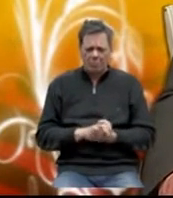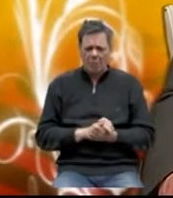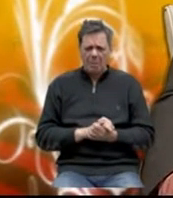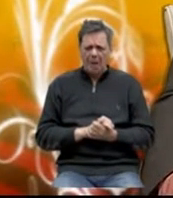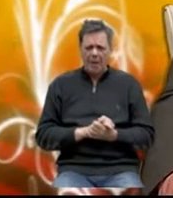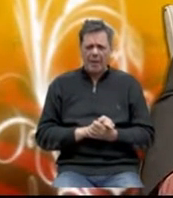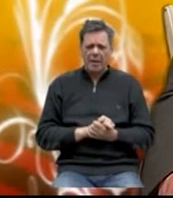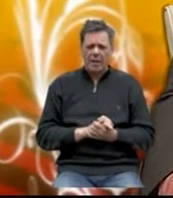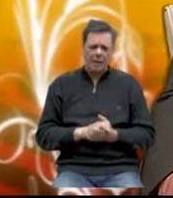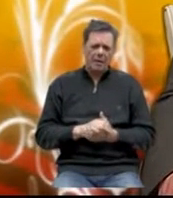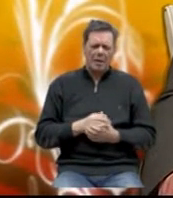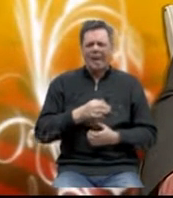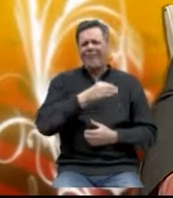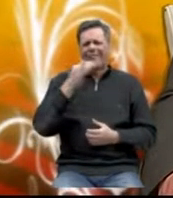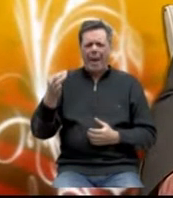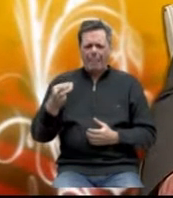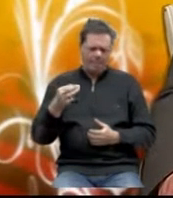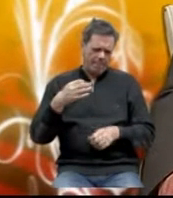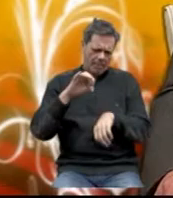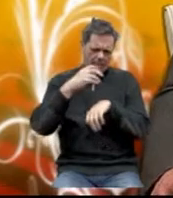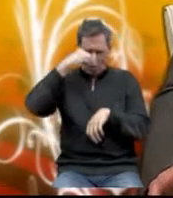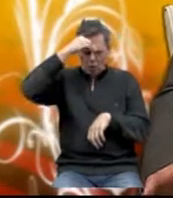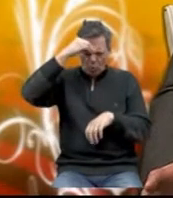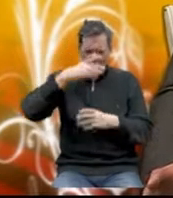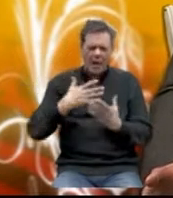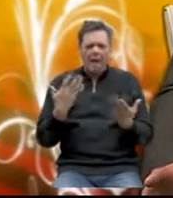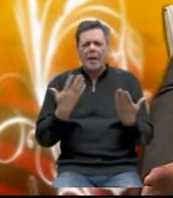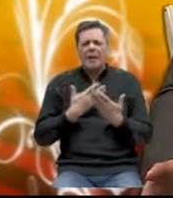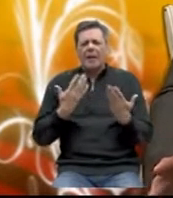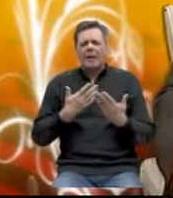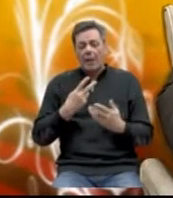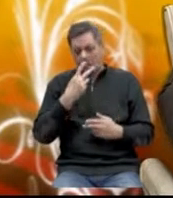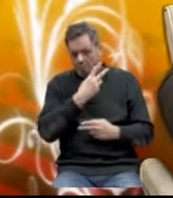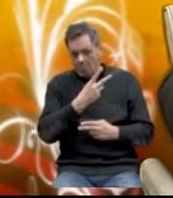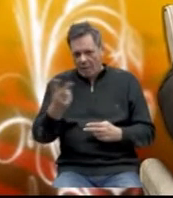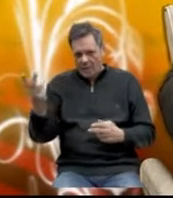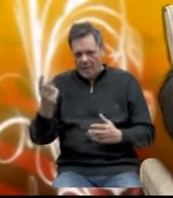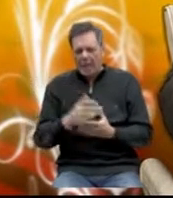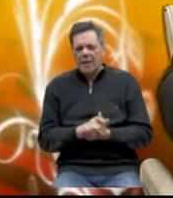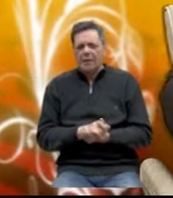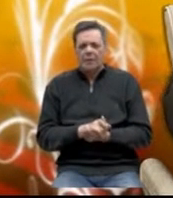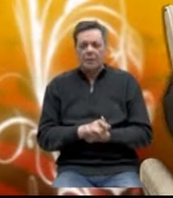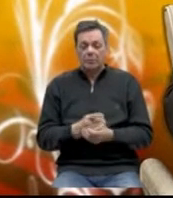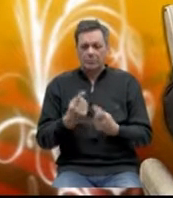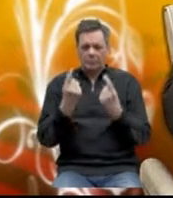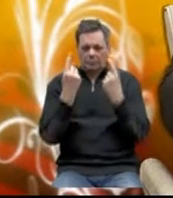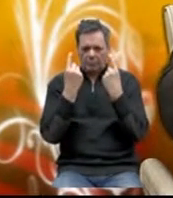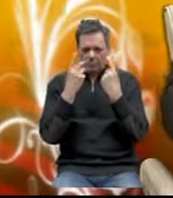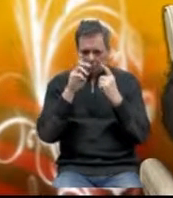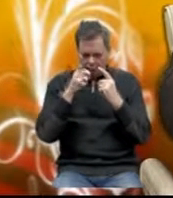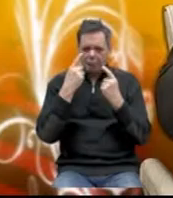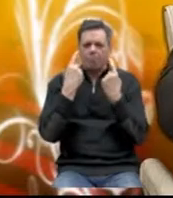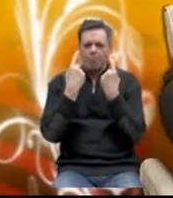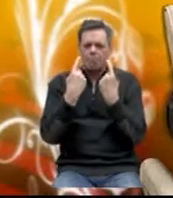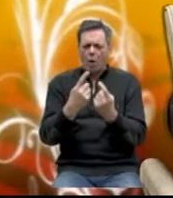kratkog vremena dan dijabetologa u Osijeku, u kojem se stvarno vidjeli da postoje